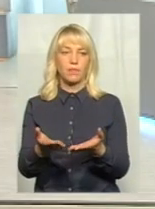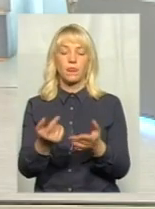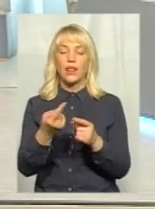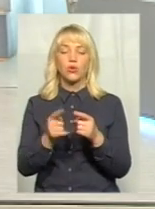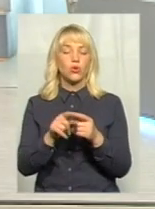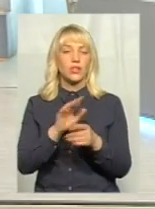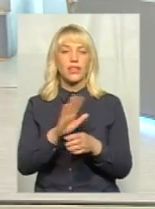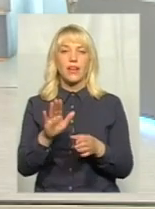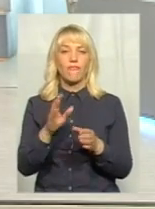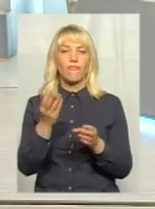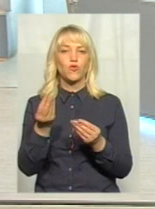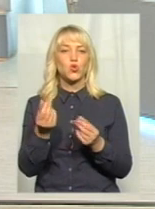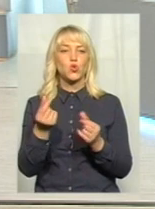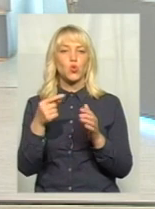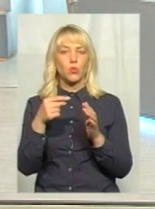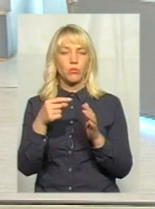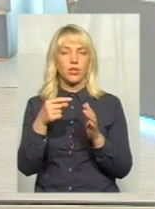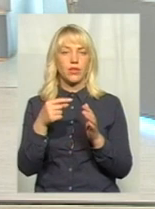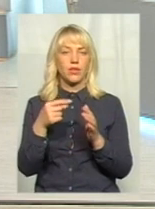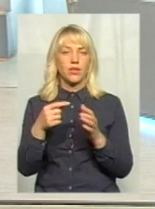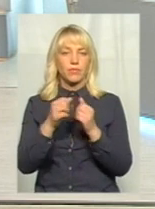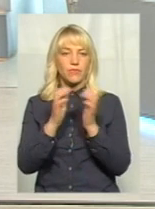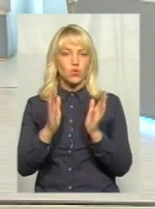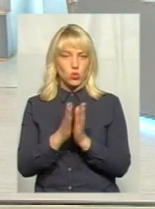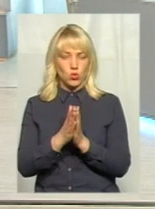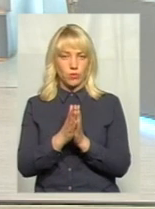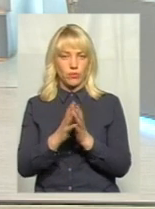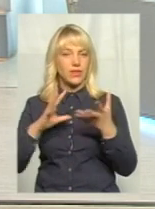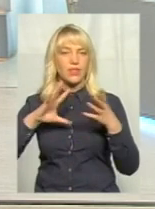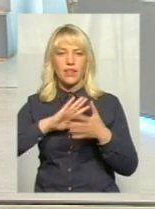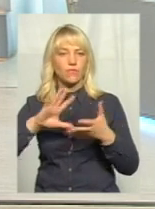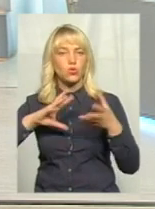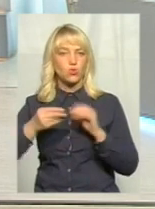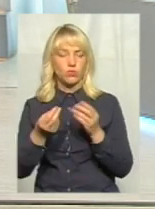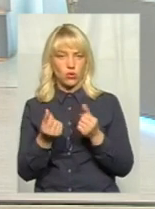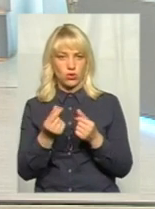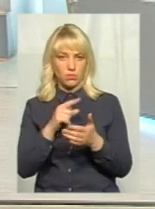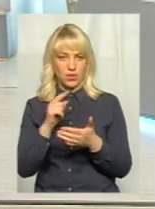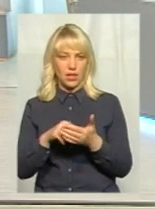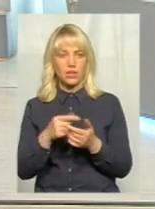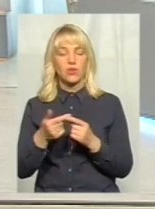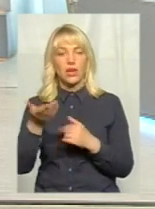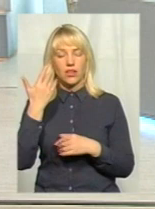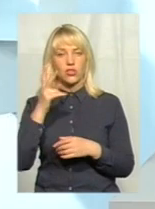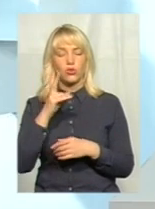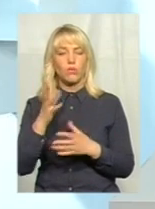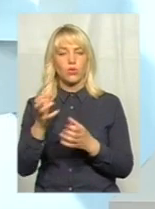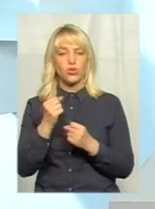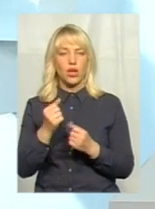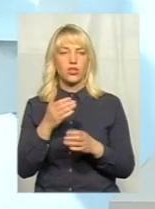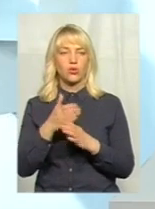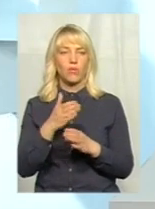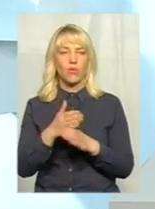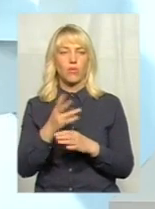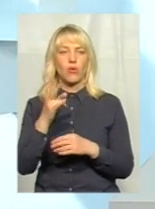сумі грошей питання, тому що в нас і раніше було навіть люди, які вже відполучали допомогу по безробіттю, все одно